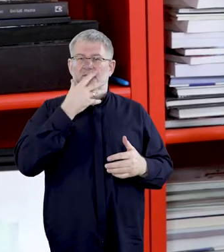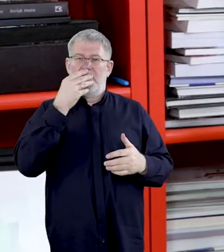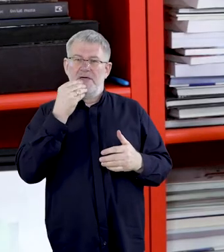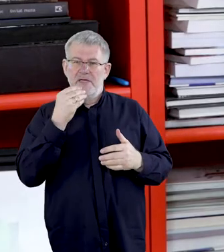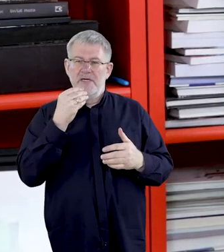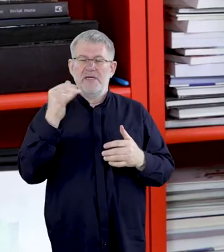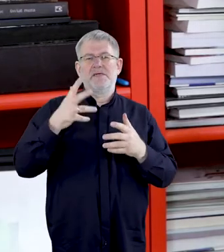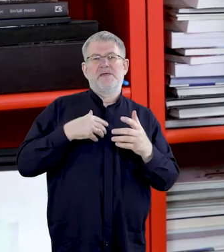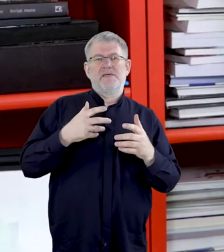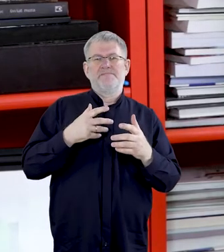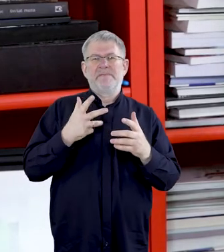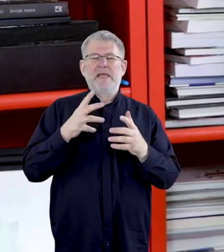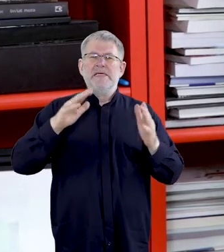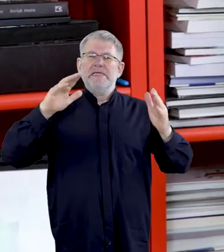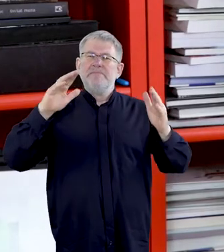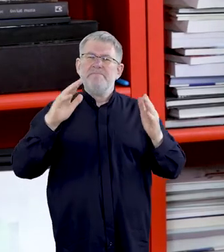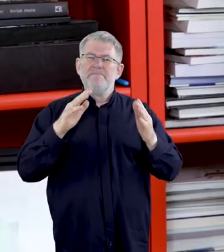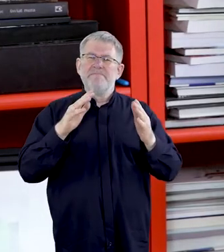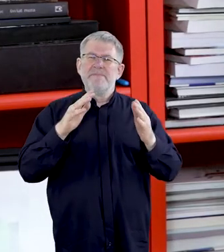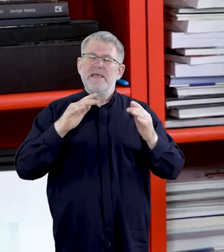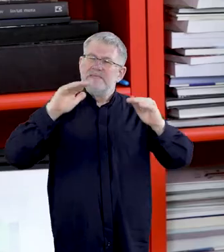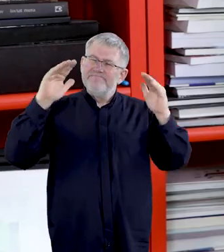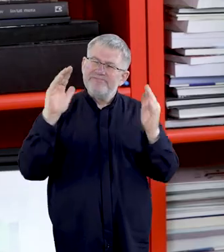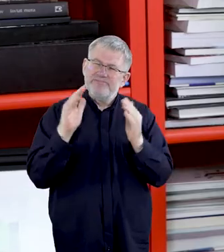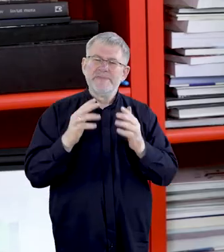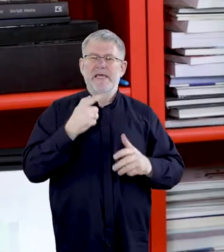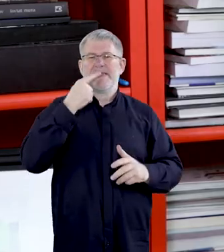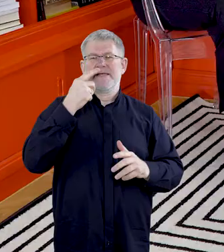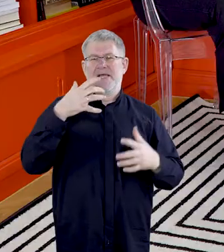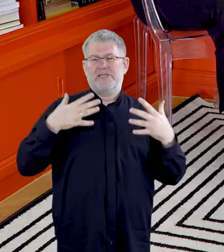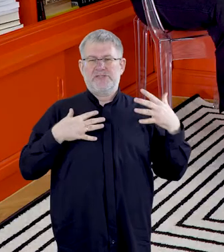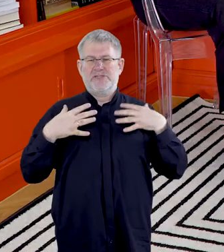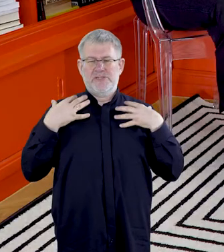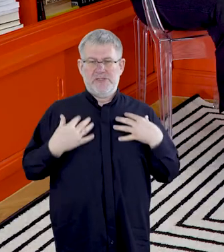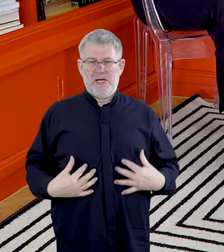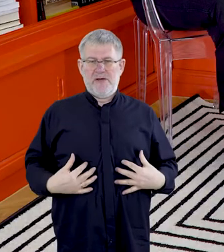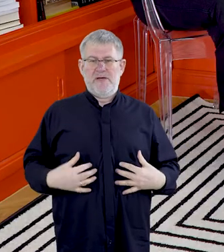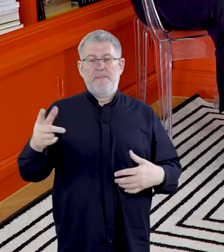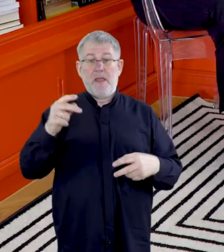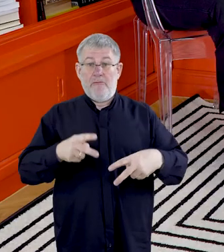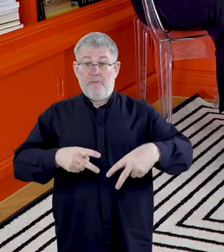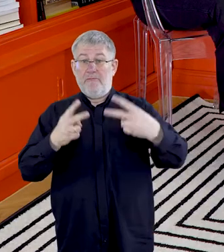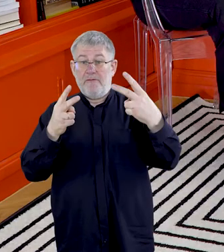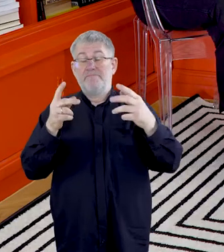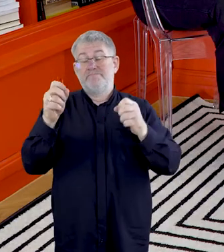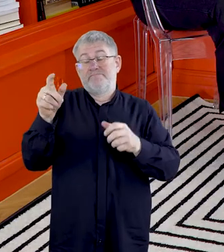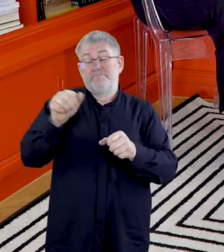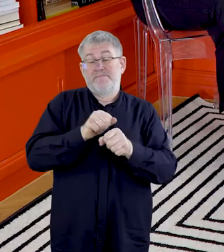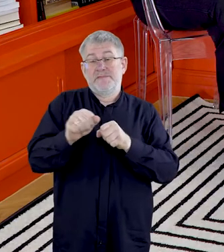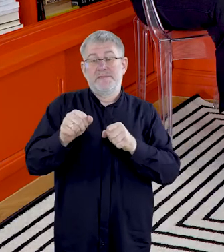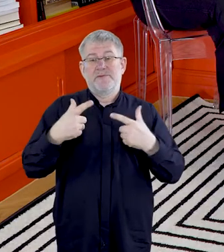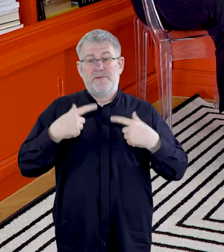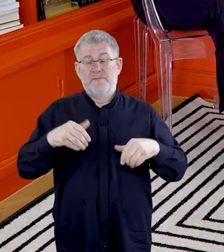strasznie zubaża nasz język ciała. A na online jesteśmy bez właśnie zasłoniętych ust. Mhm. I to jest tak kolejna rzecz, którą